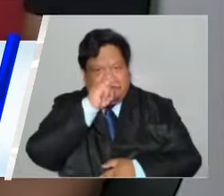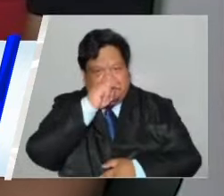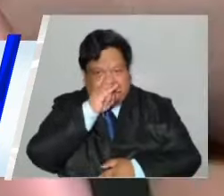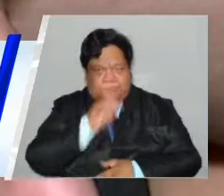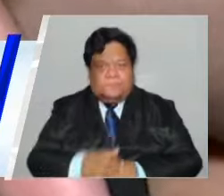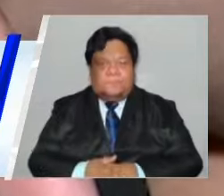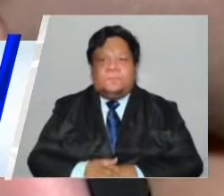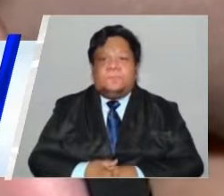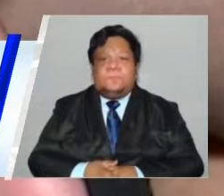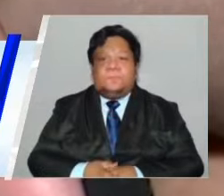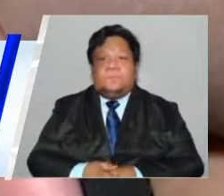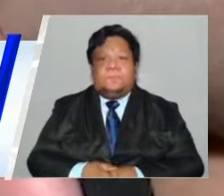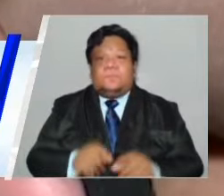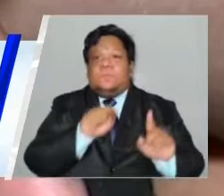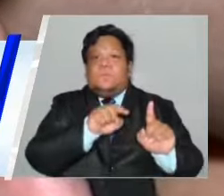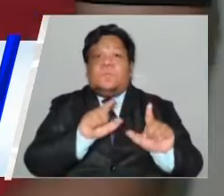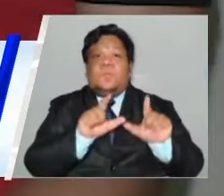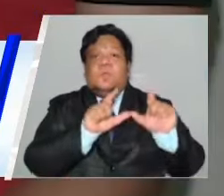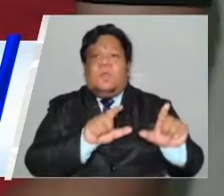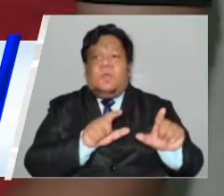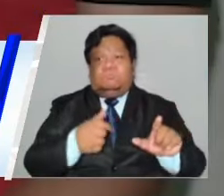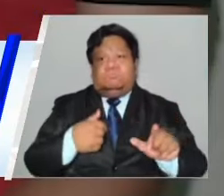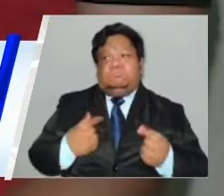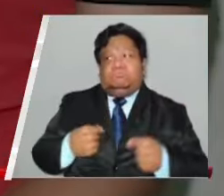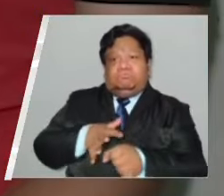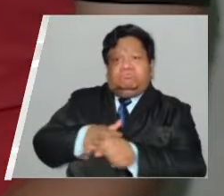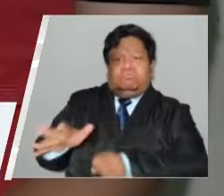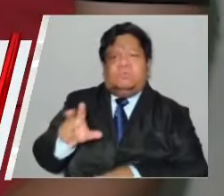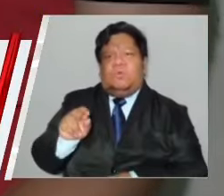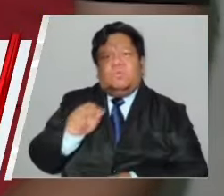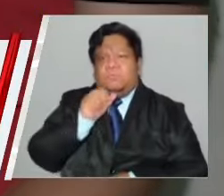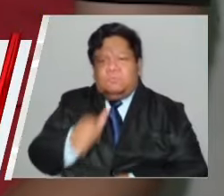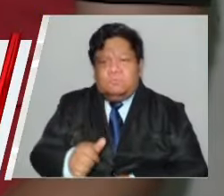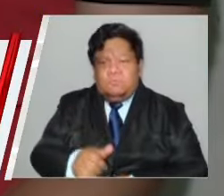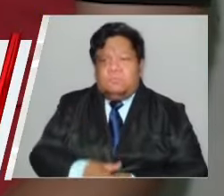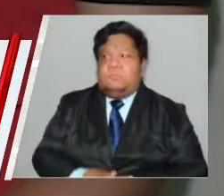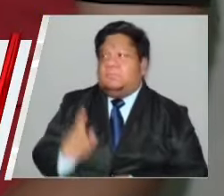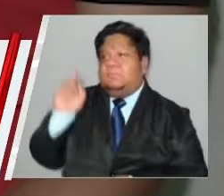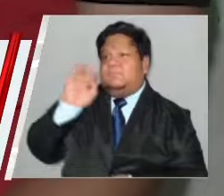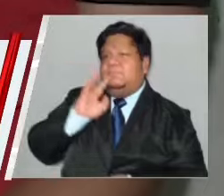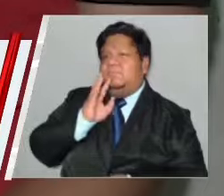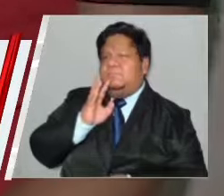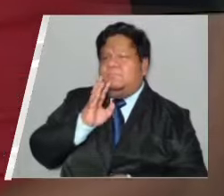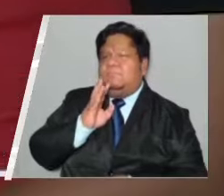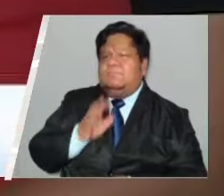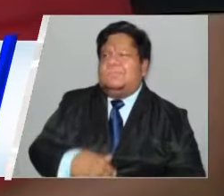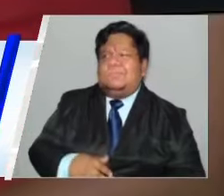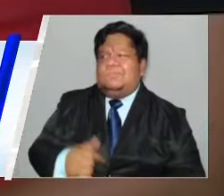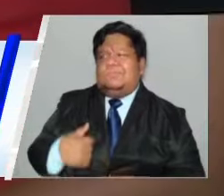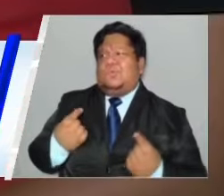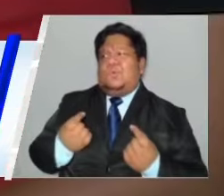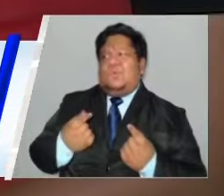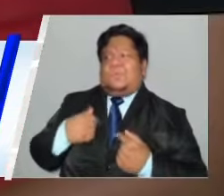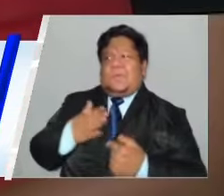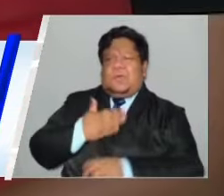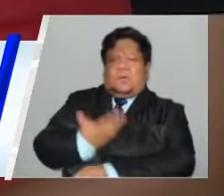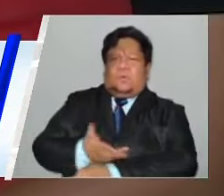suspect, hindi niya inabuso ang anak. Lalabas dito to, manggagaling yan sa anak ko, inosente po ako. Ang inaalala ko